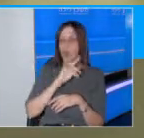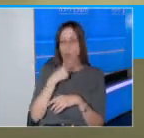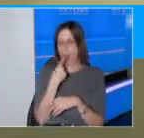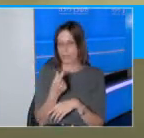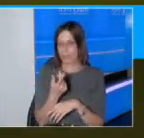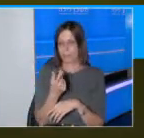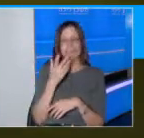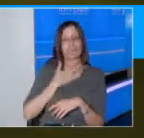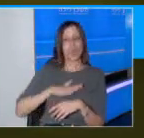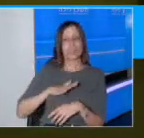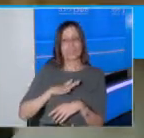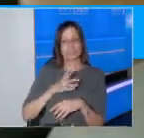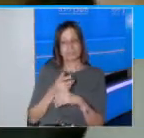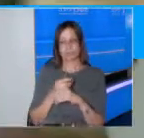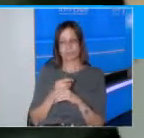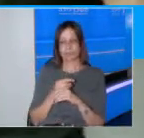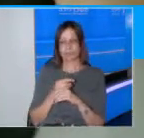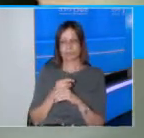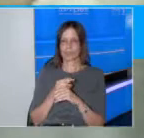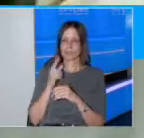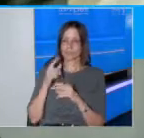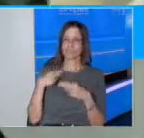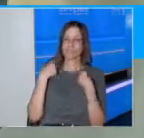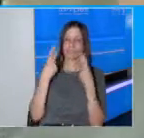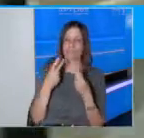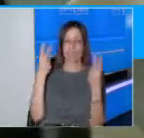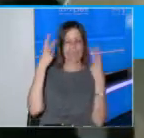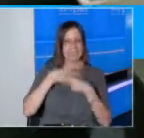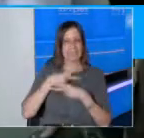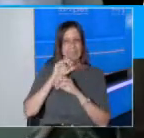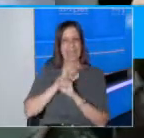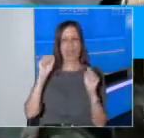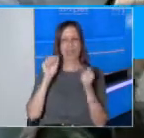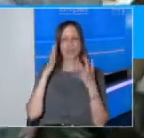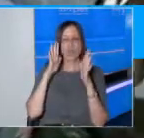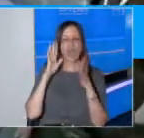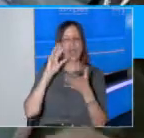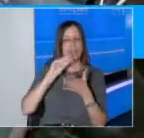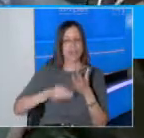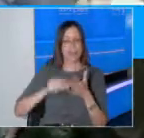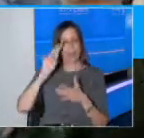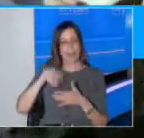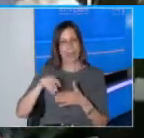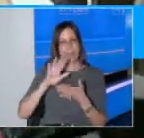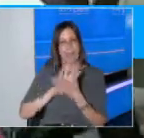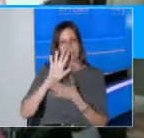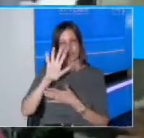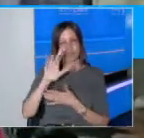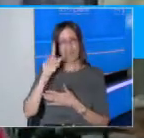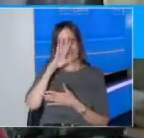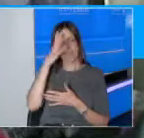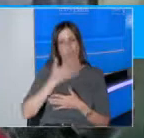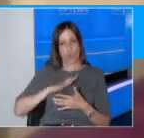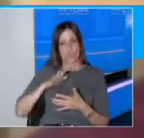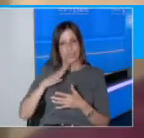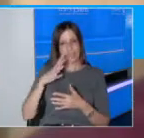זה, רוצים להגיע ל... חזרה לאותו הסכם גרעין נורא שנחתם ב-2015, והאיראנים רוצים